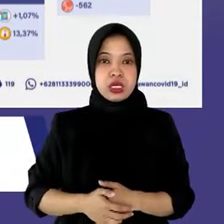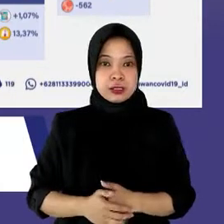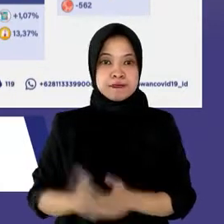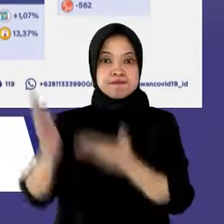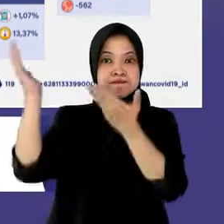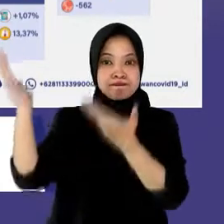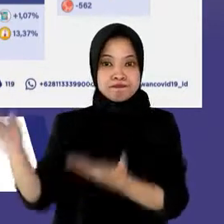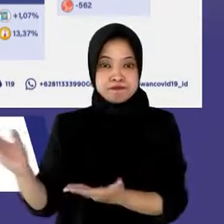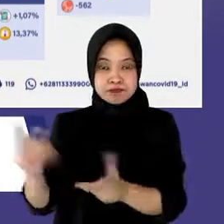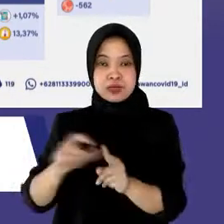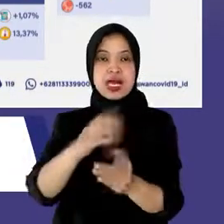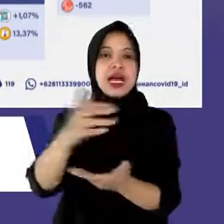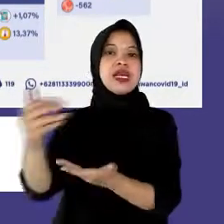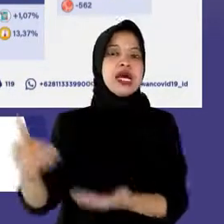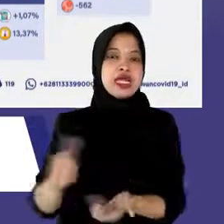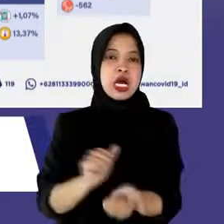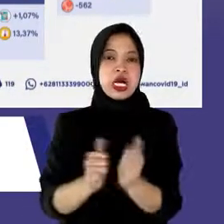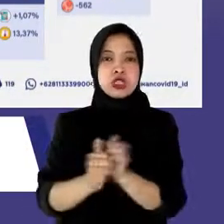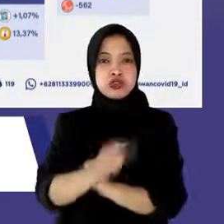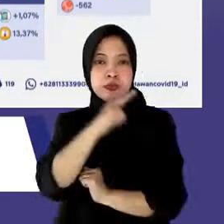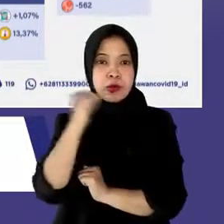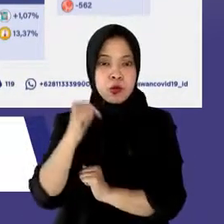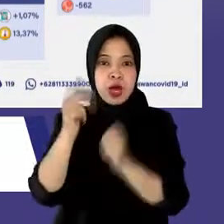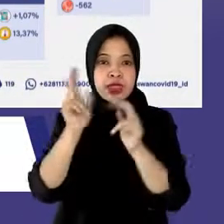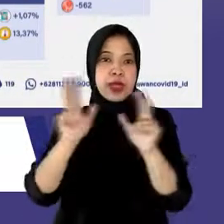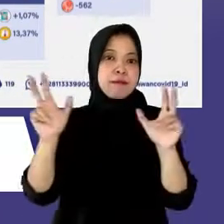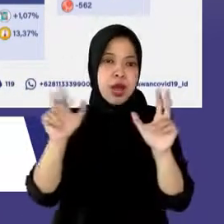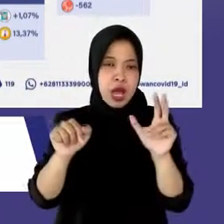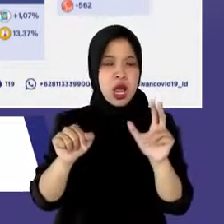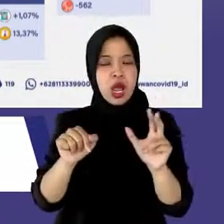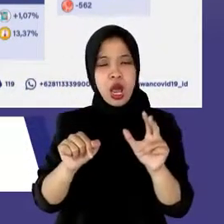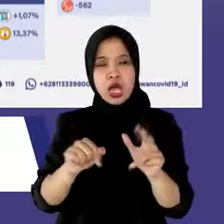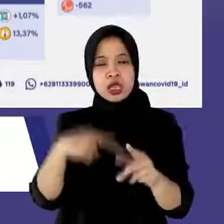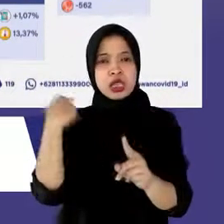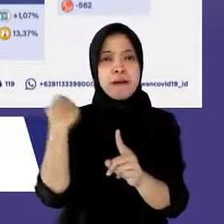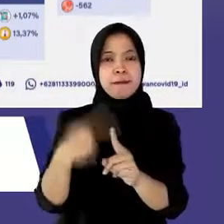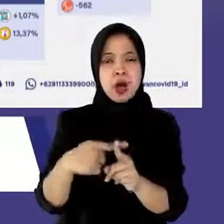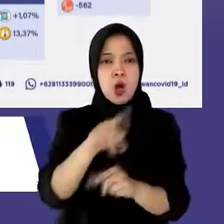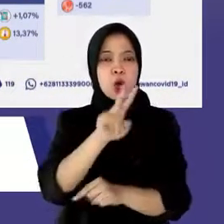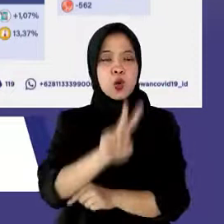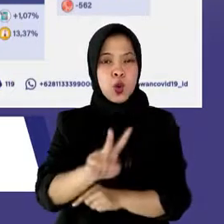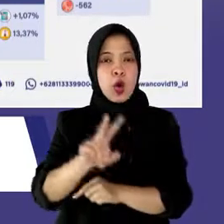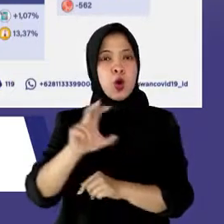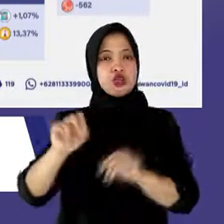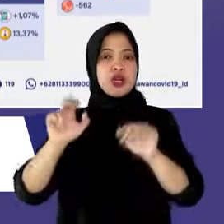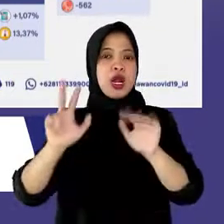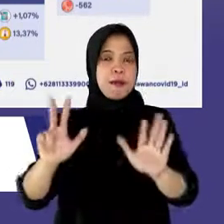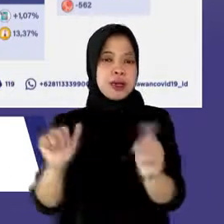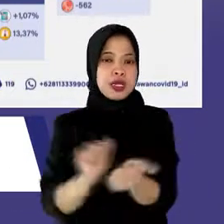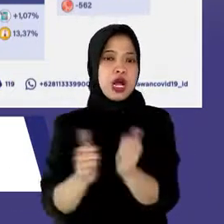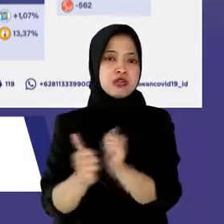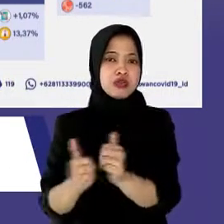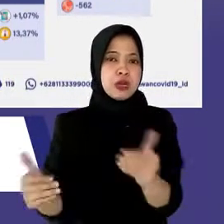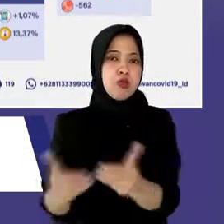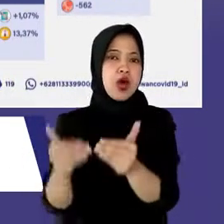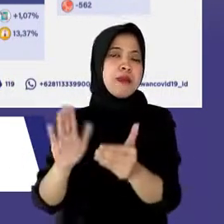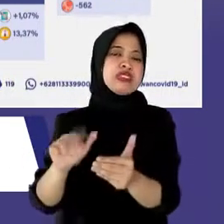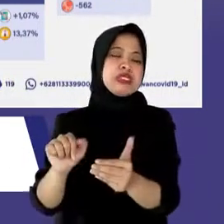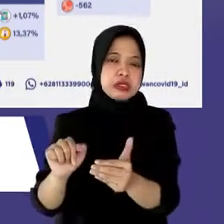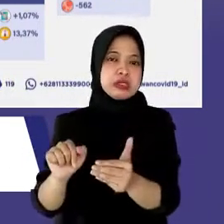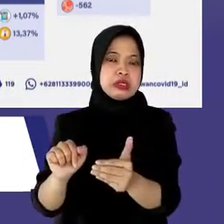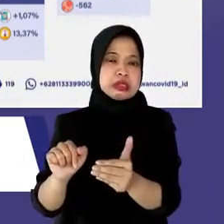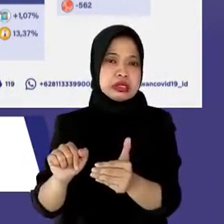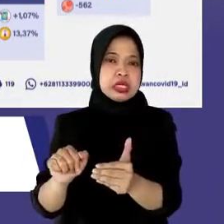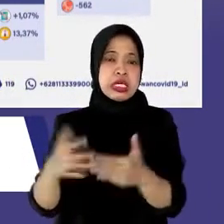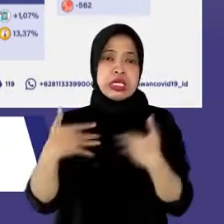data menunjukkan kasus positif mingguan di NTB masih bertambah 208 kasus yang sayang